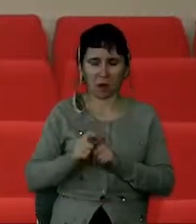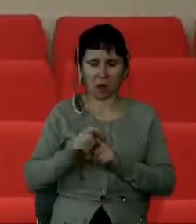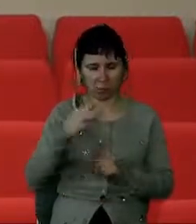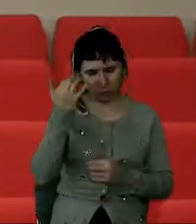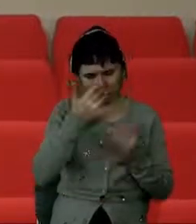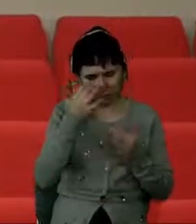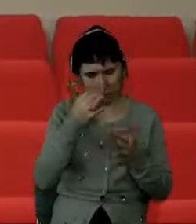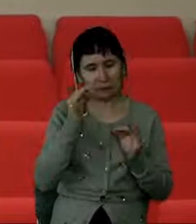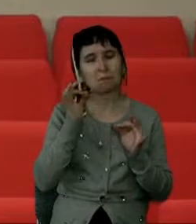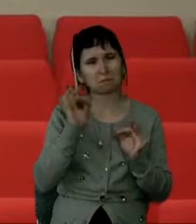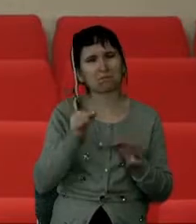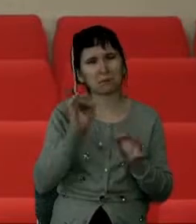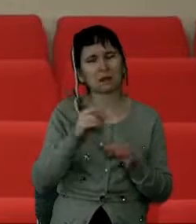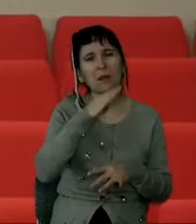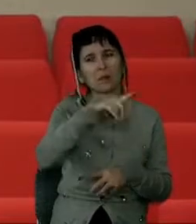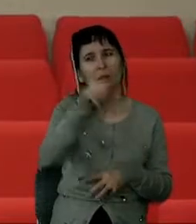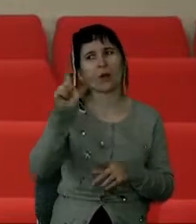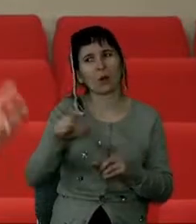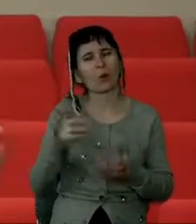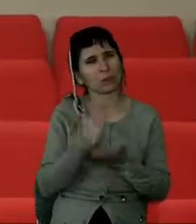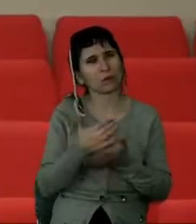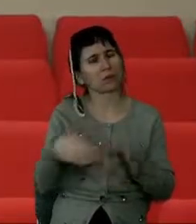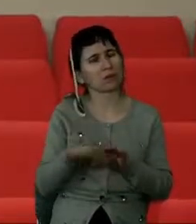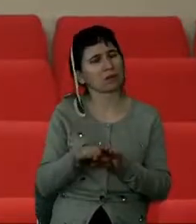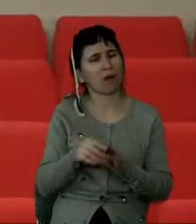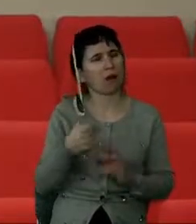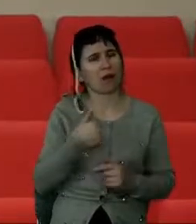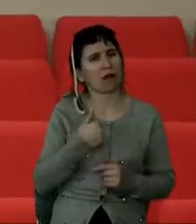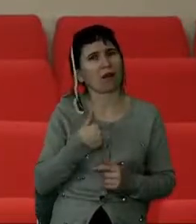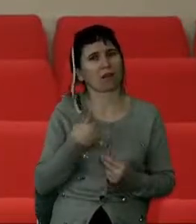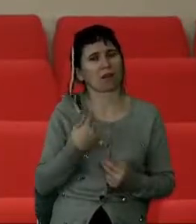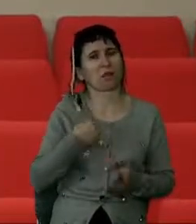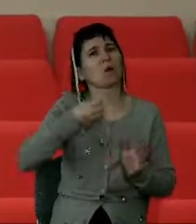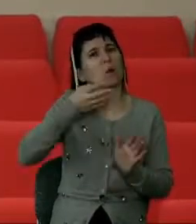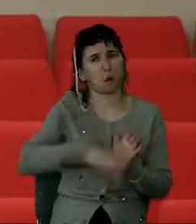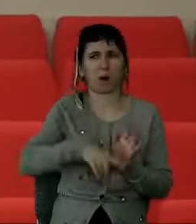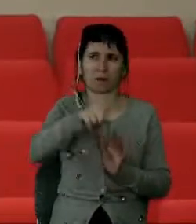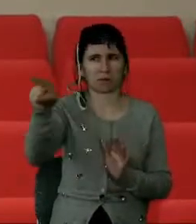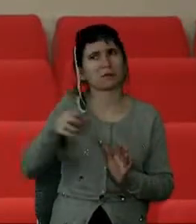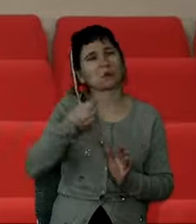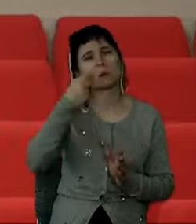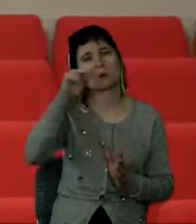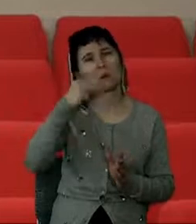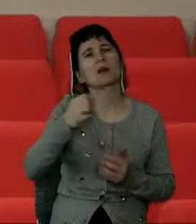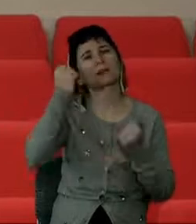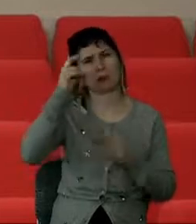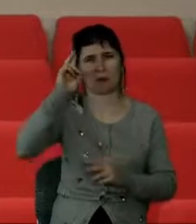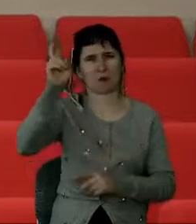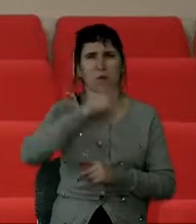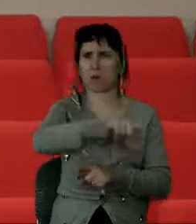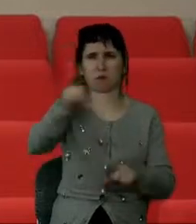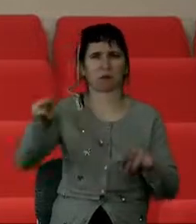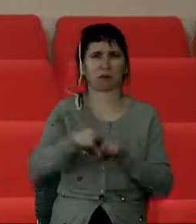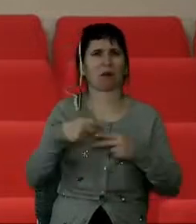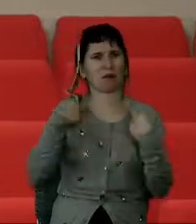подяки. Ми співали прекрасний псалом. Ми бачимо, навколо нас є різноманітні ситуації, різноманітні обставини. Хтось не